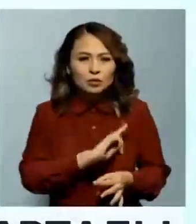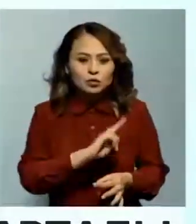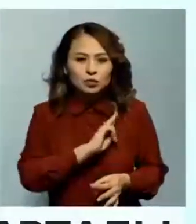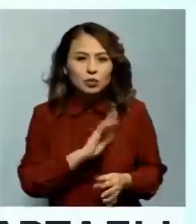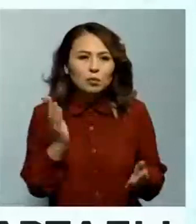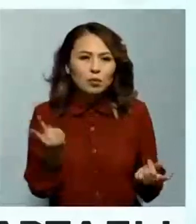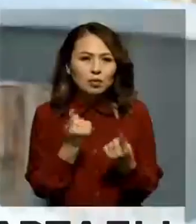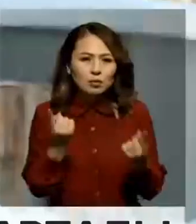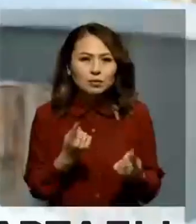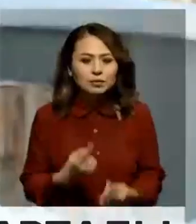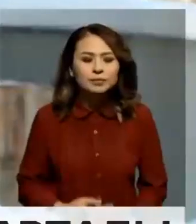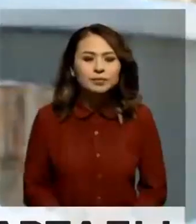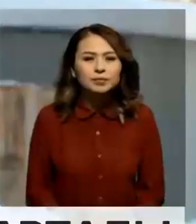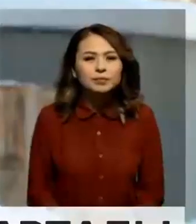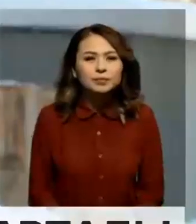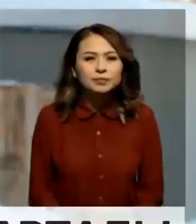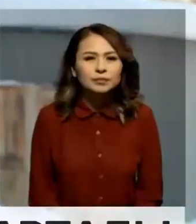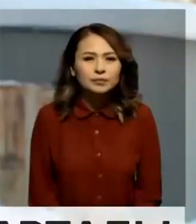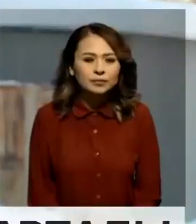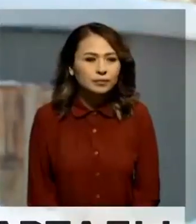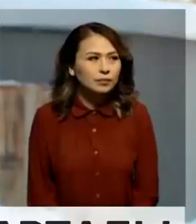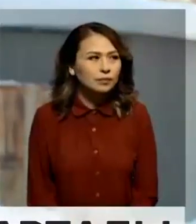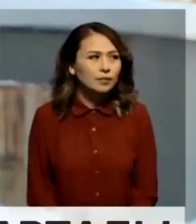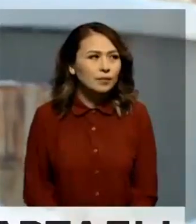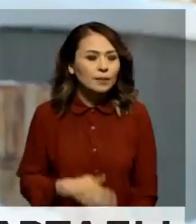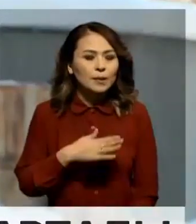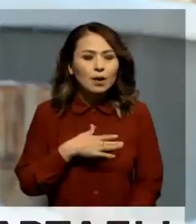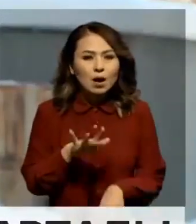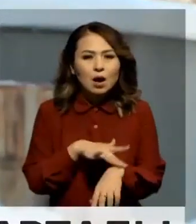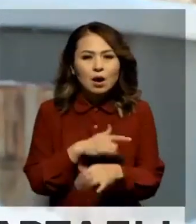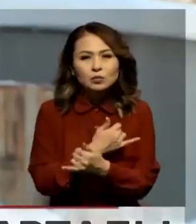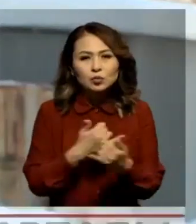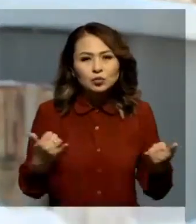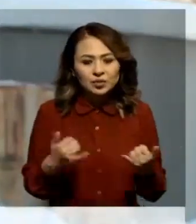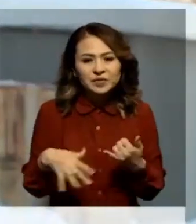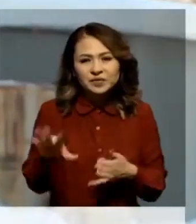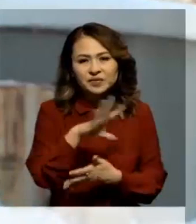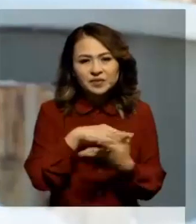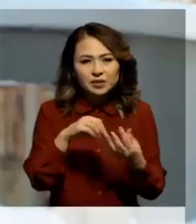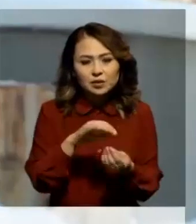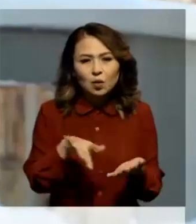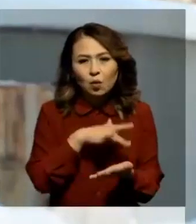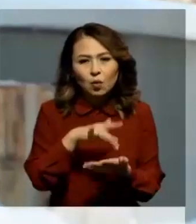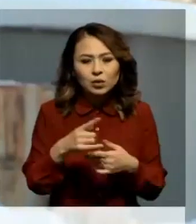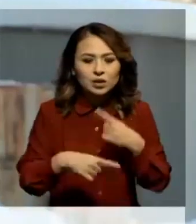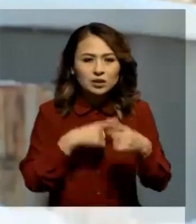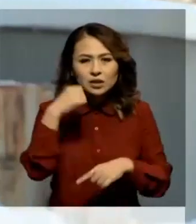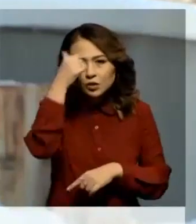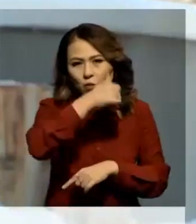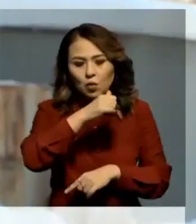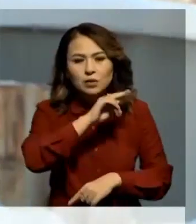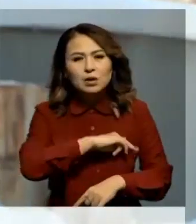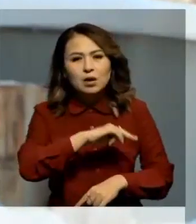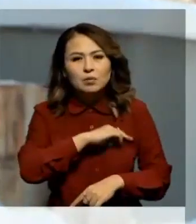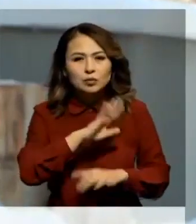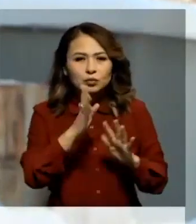жүктемесі төмендемек. Мы обслуживаем почти весь город. Әлеуметтік қызметкерлердің жүктемесі ауыр. Келесі жылы мекемеміздегі жұмыскерлердің